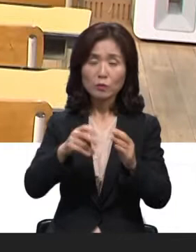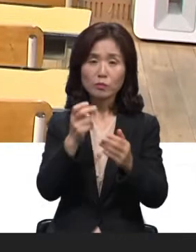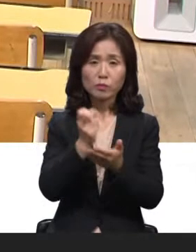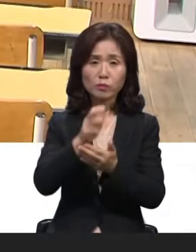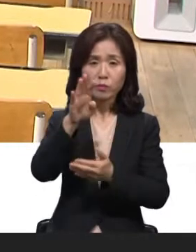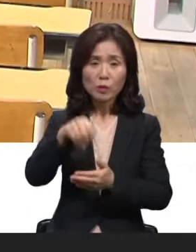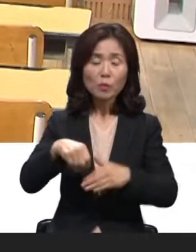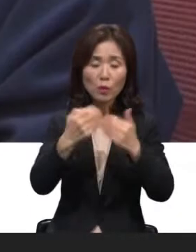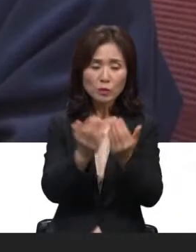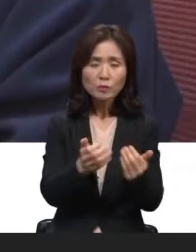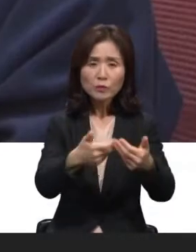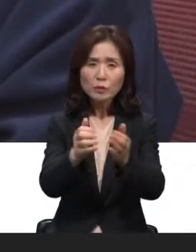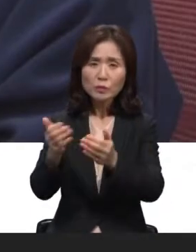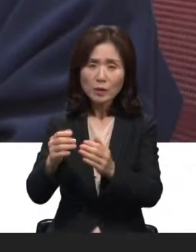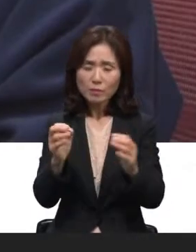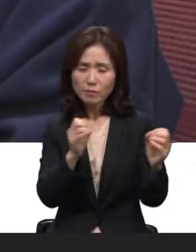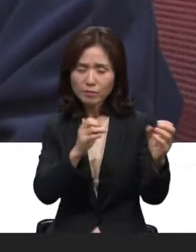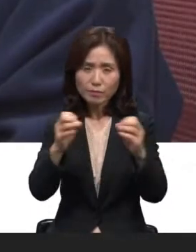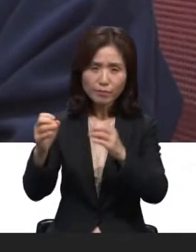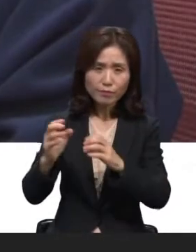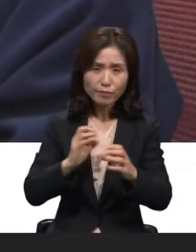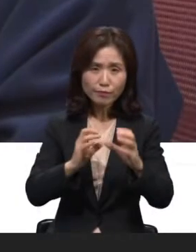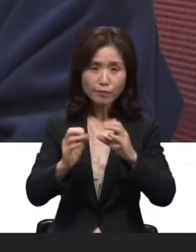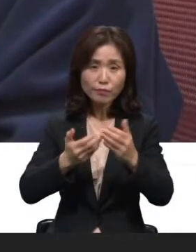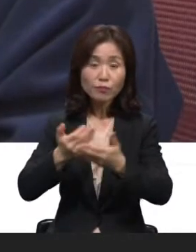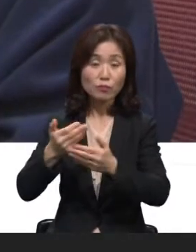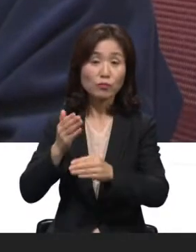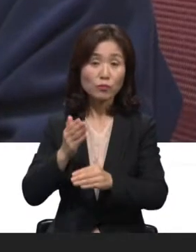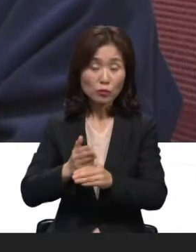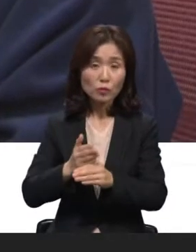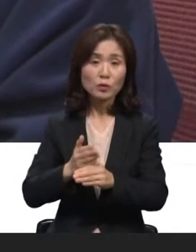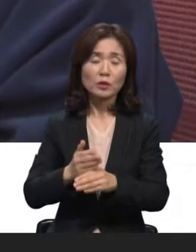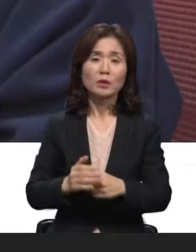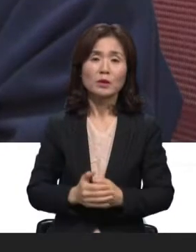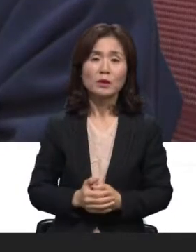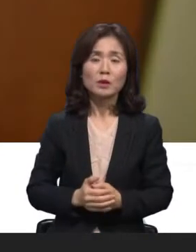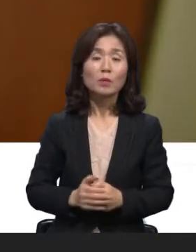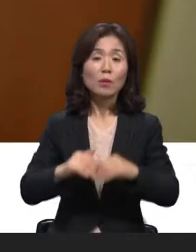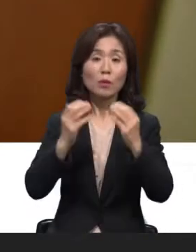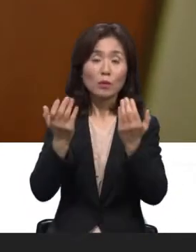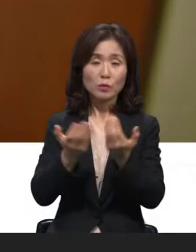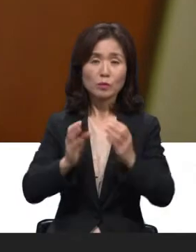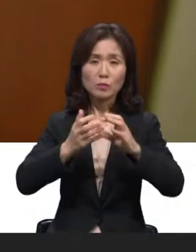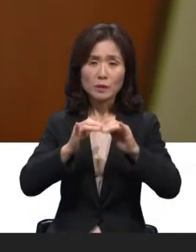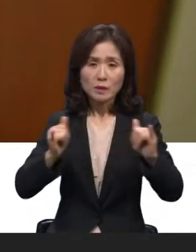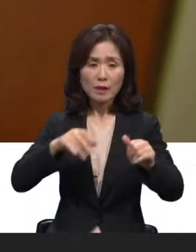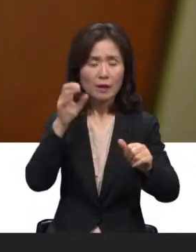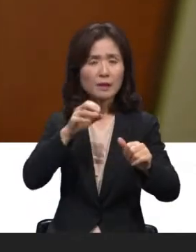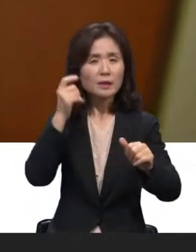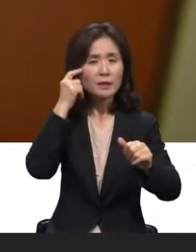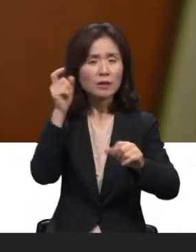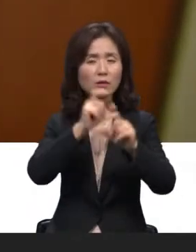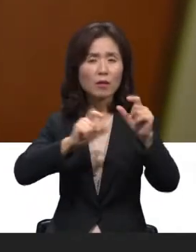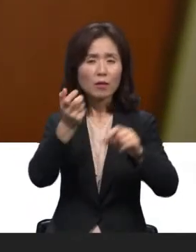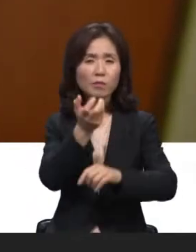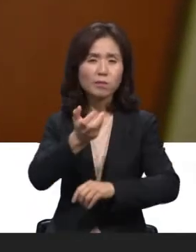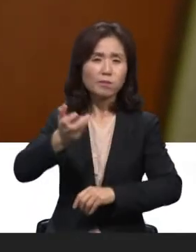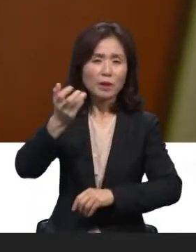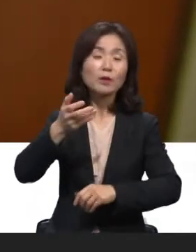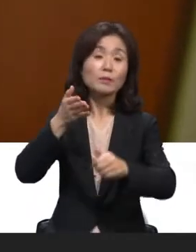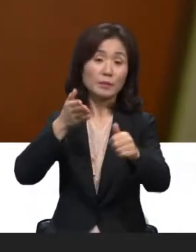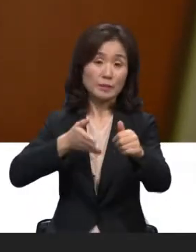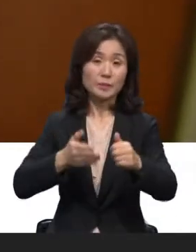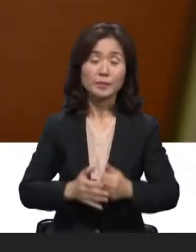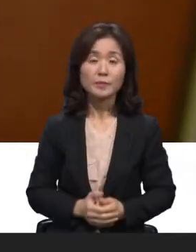있는 모든 부처와 긴밀한 소통을 해나가고 있는데요. 더해서 모든 국민들의 학대에 대한 인식을 조금 더 높여주시기를 좀